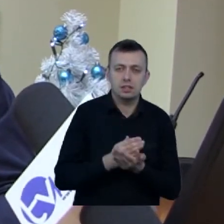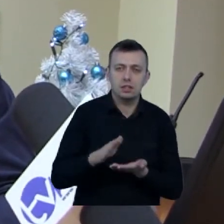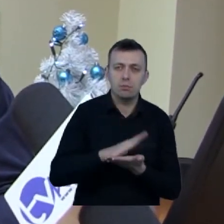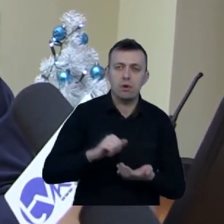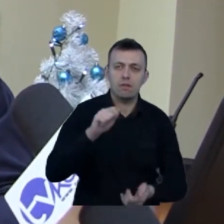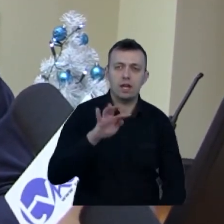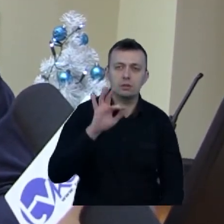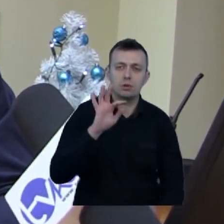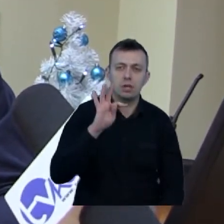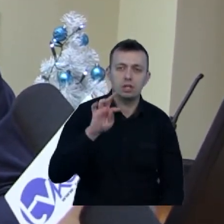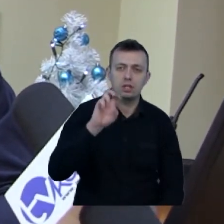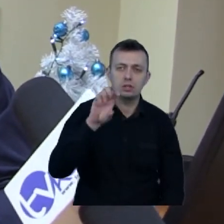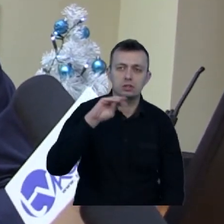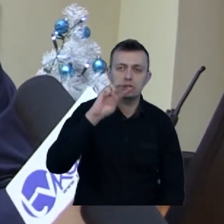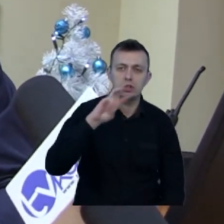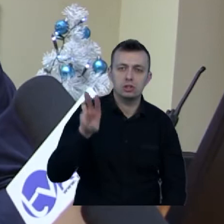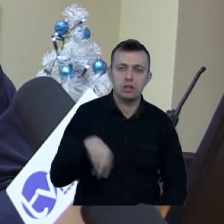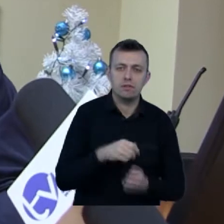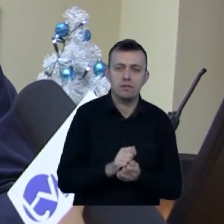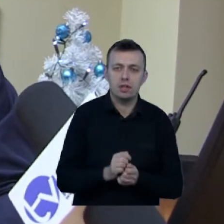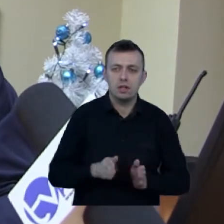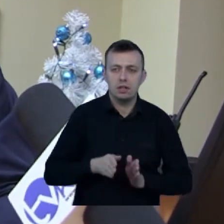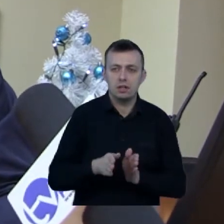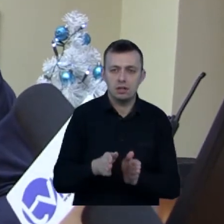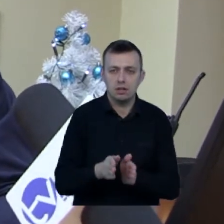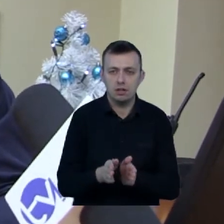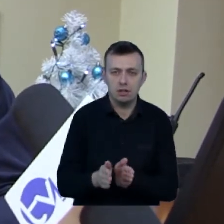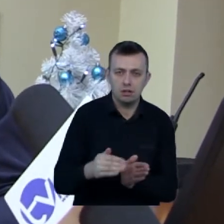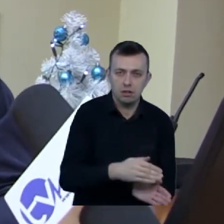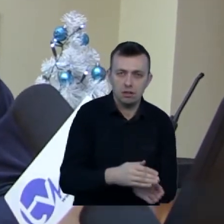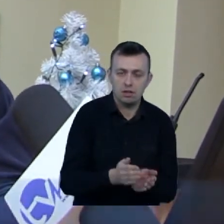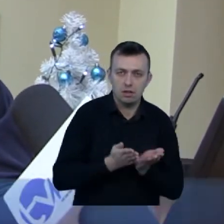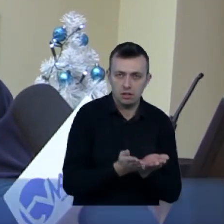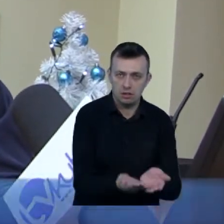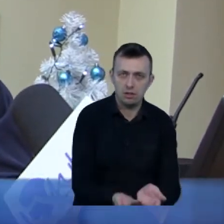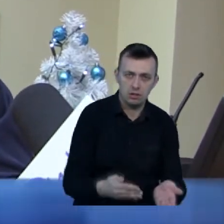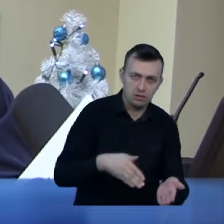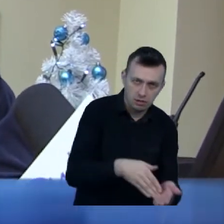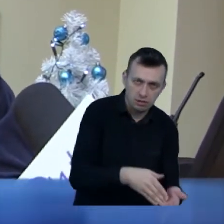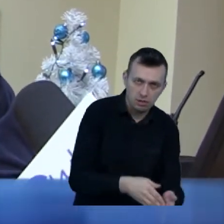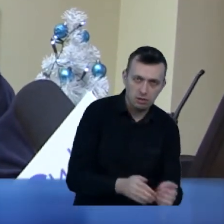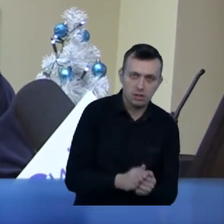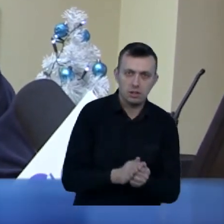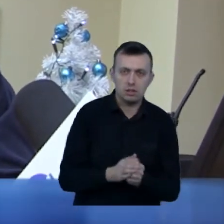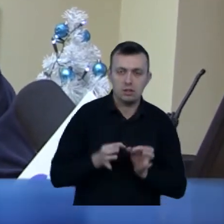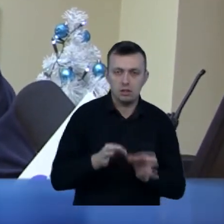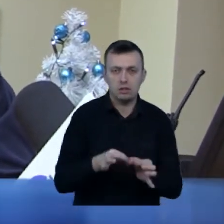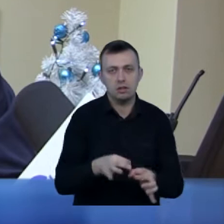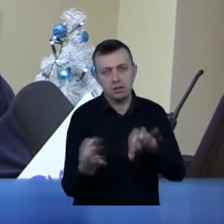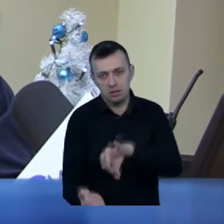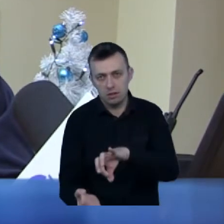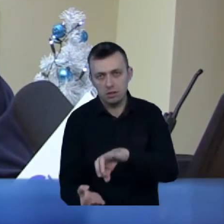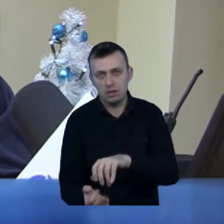powiatu tczewskiego, stracił panowanie nad pojazdem, zjechał na pobocze, następnie do rowu, zatrzymał się na prawym